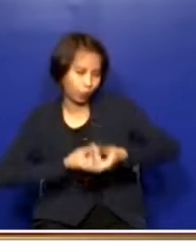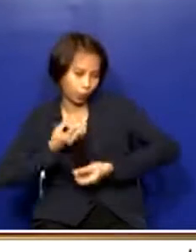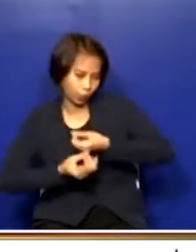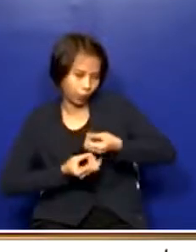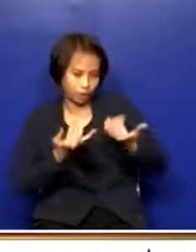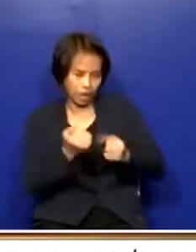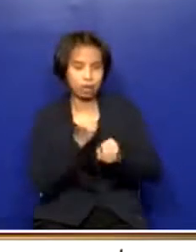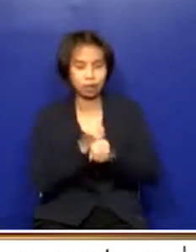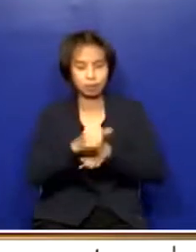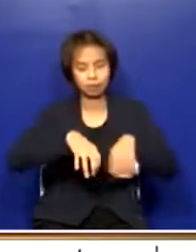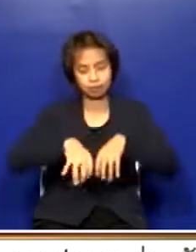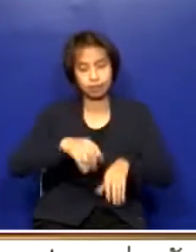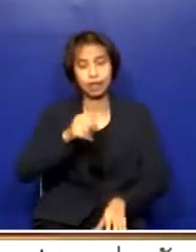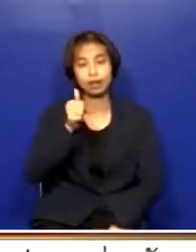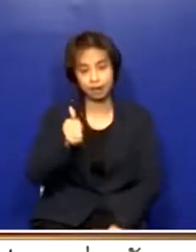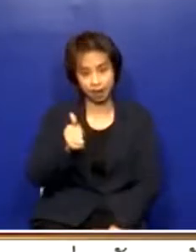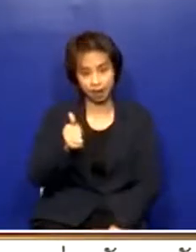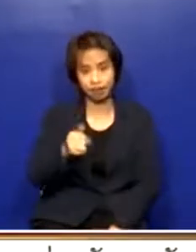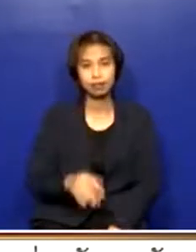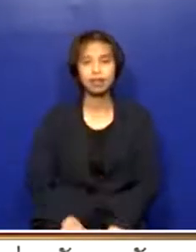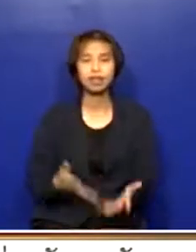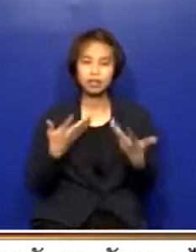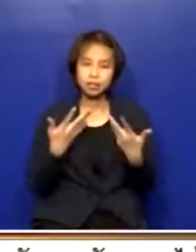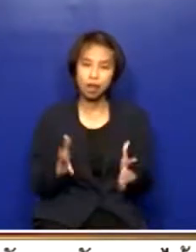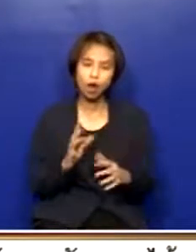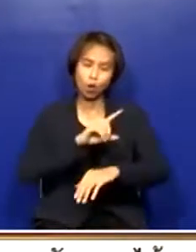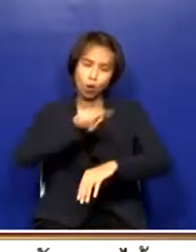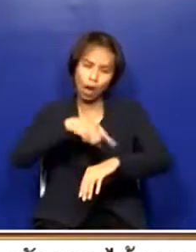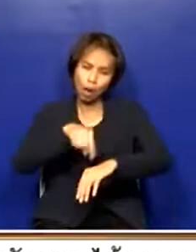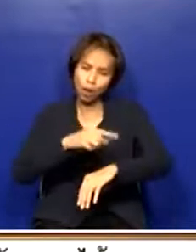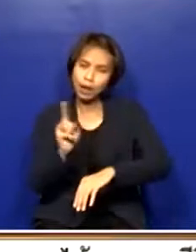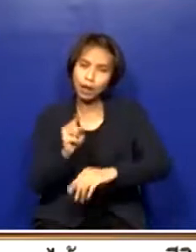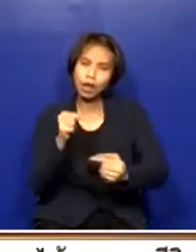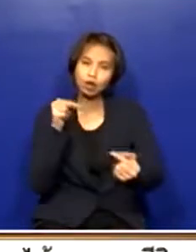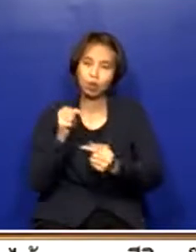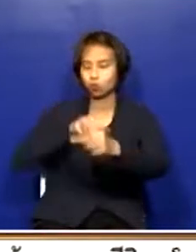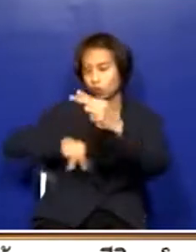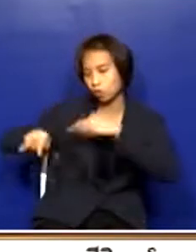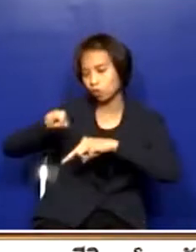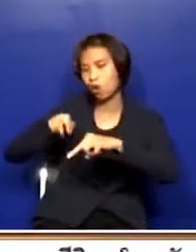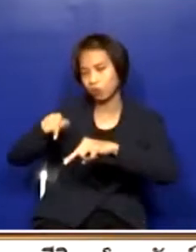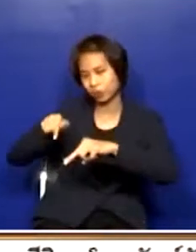Wasser